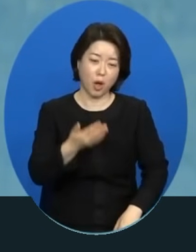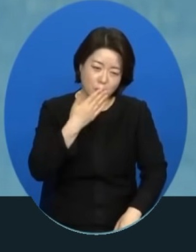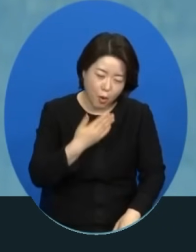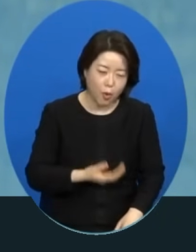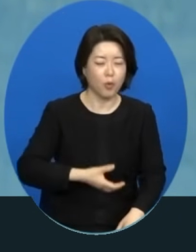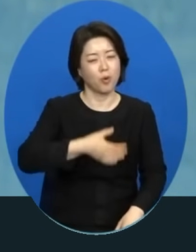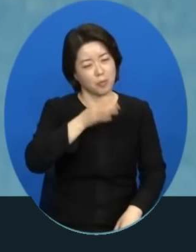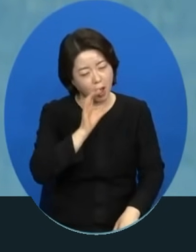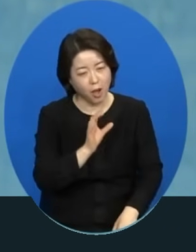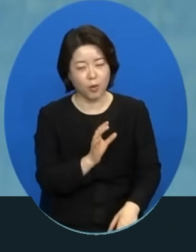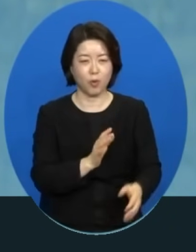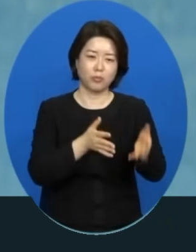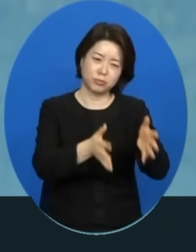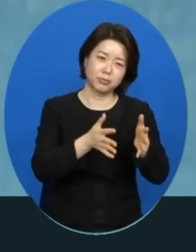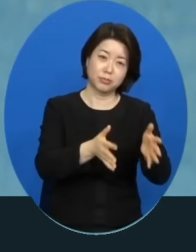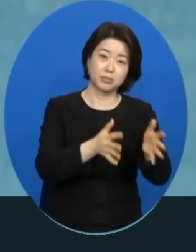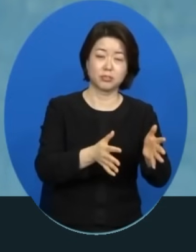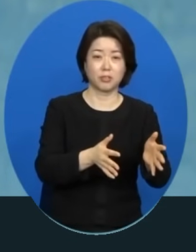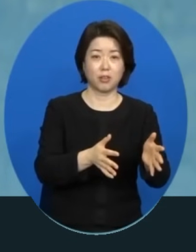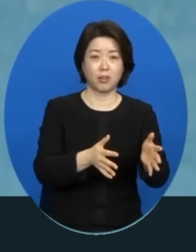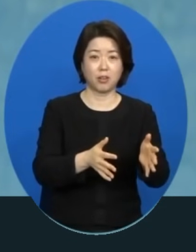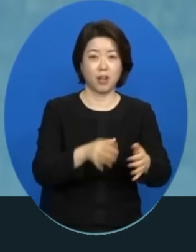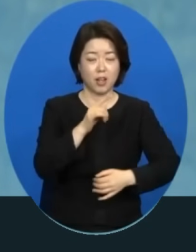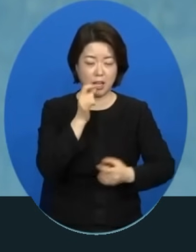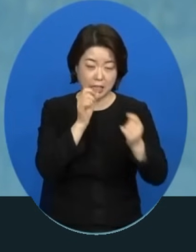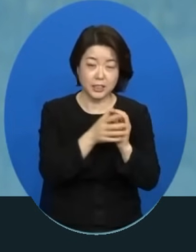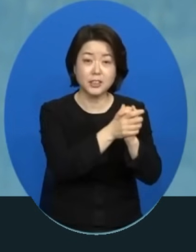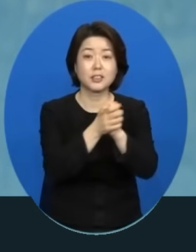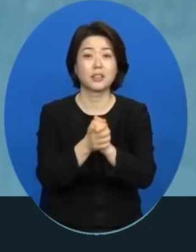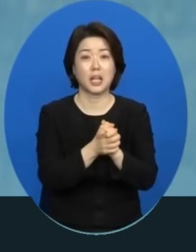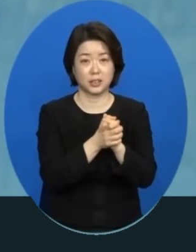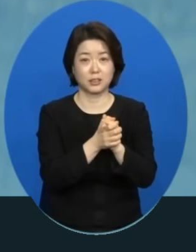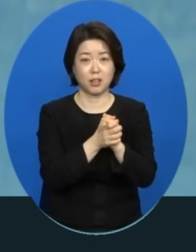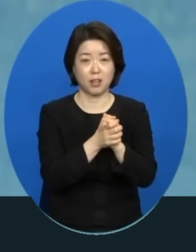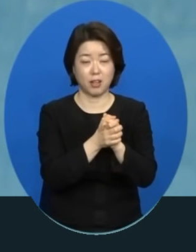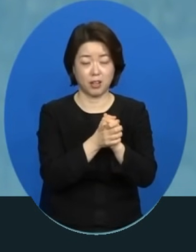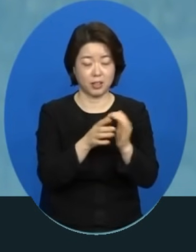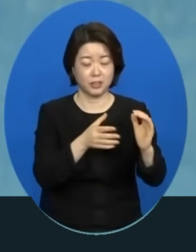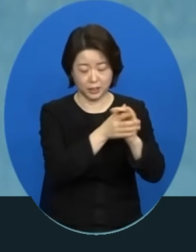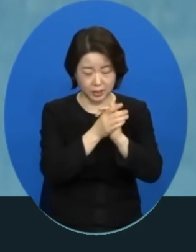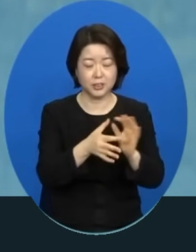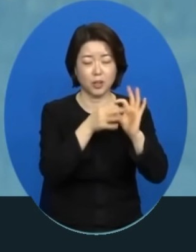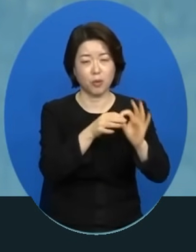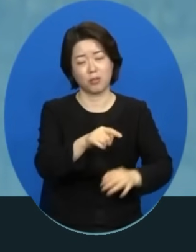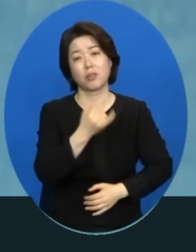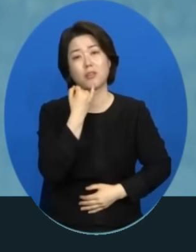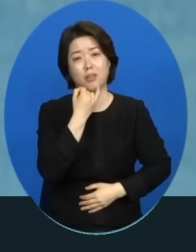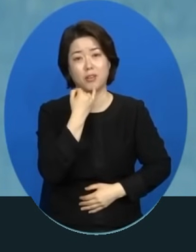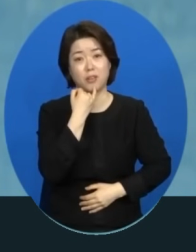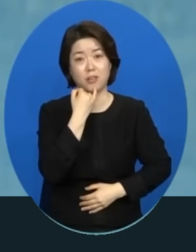얘기하고, 차 마시고. 그 친하니까. 친한 관계는 그런 거거든요.